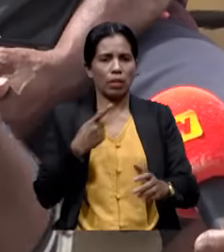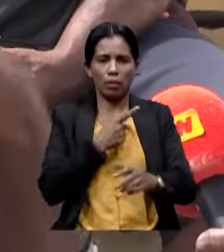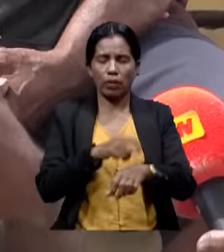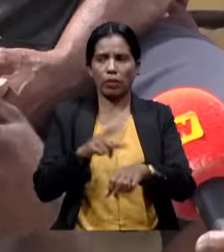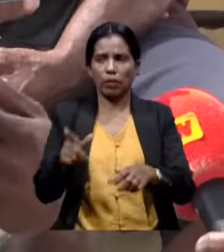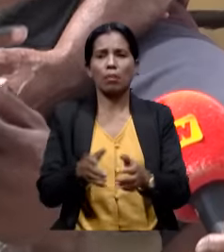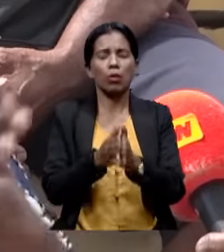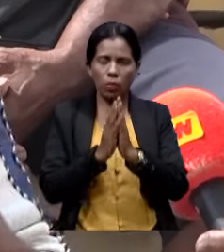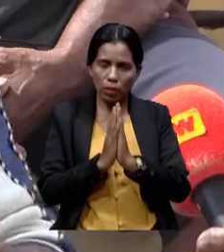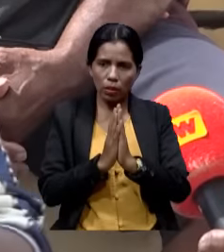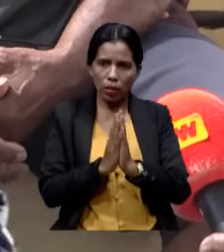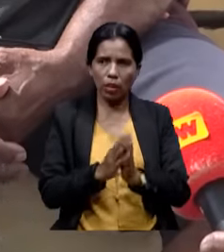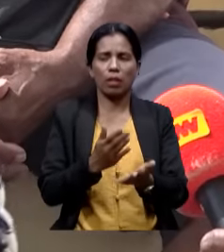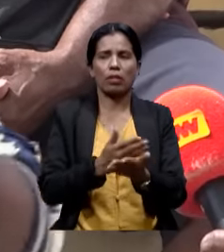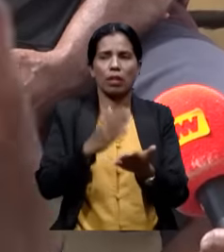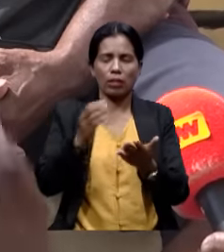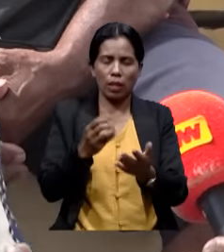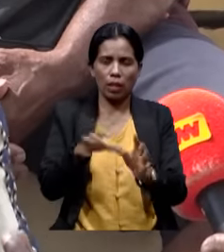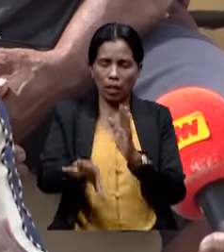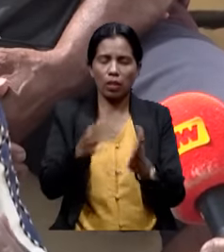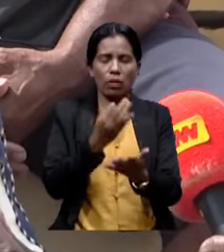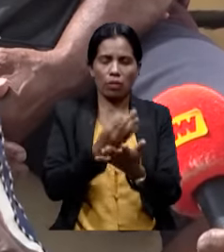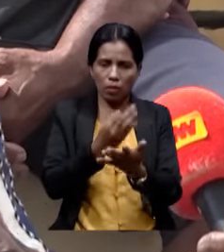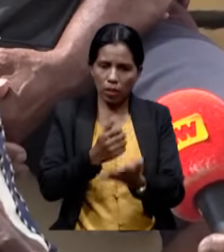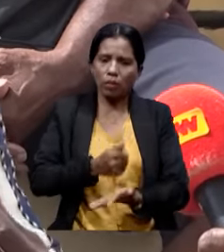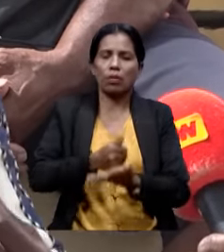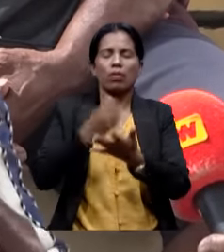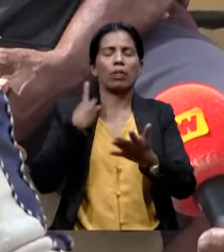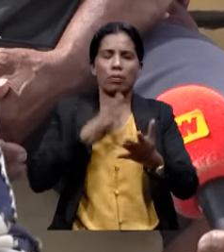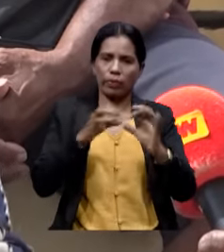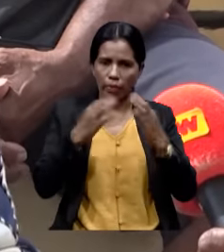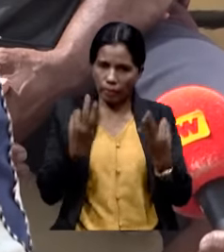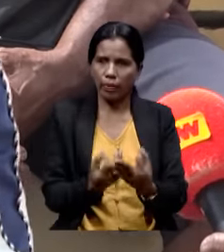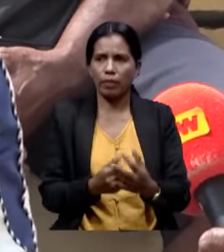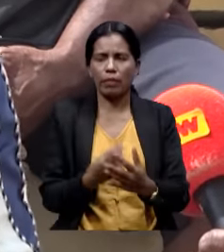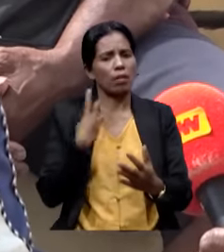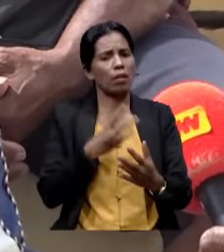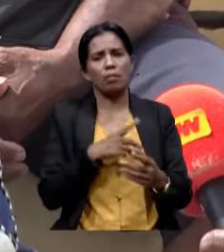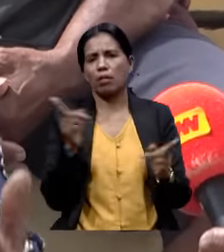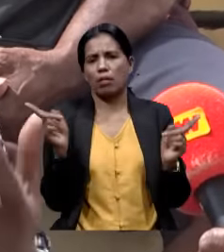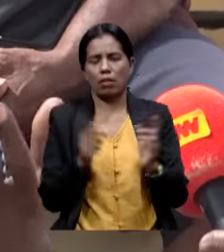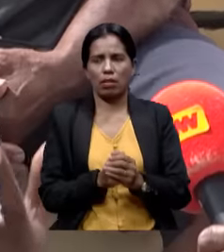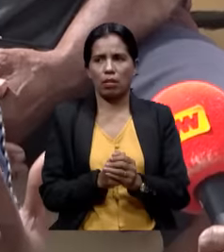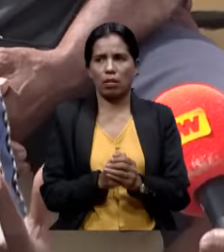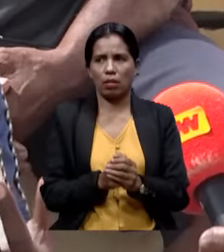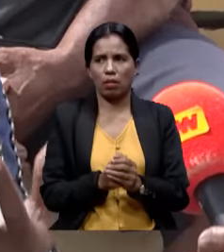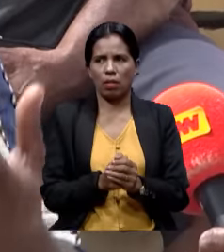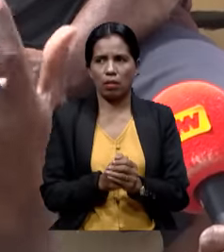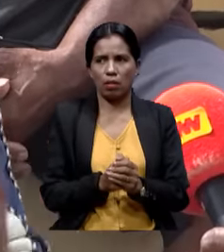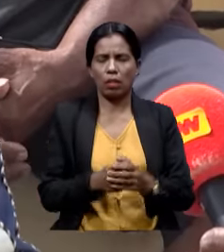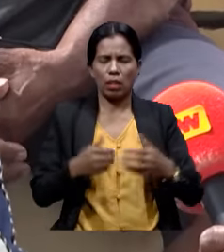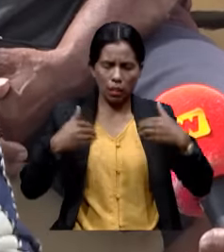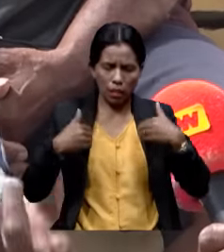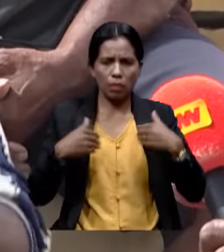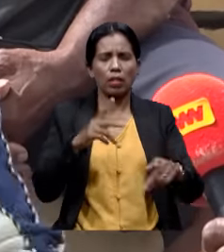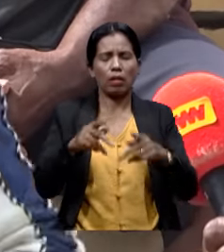dene. Transforma dene. Ami foli ni dene. Sai fai hetan osan atu nebe sustenta ami familia. Iya ami balu iya ne iya. Lisensatura balu iya mo sekundar